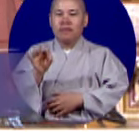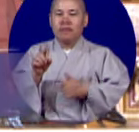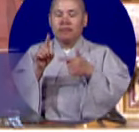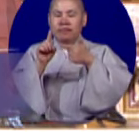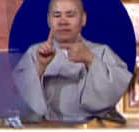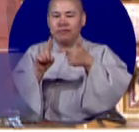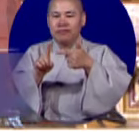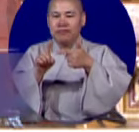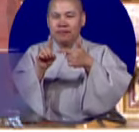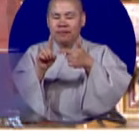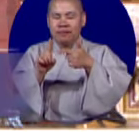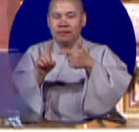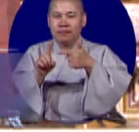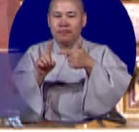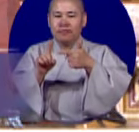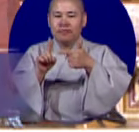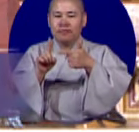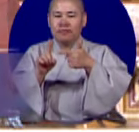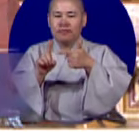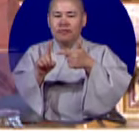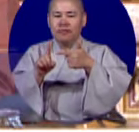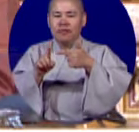초자량이로다